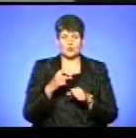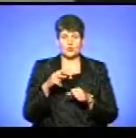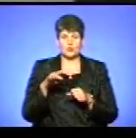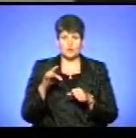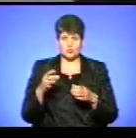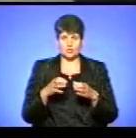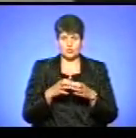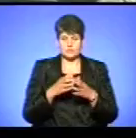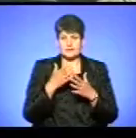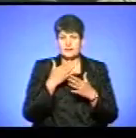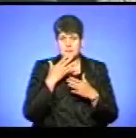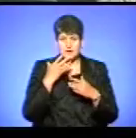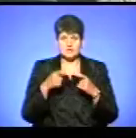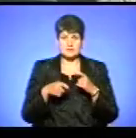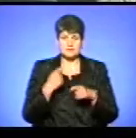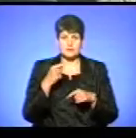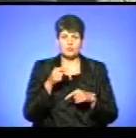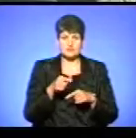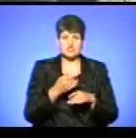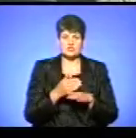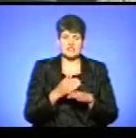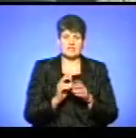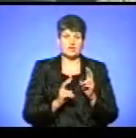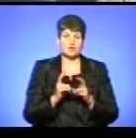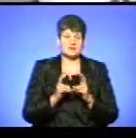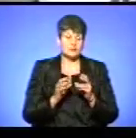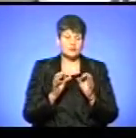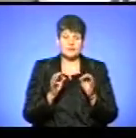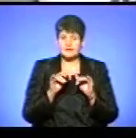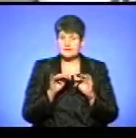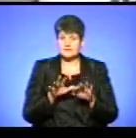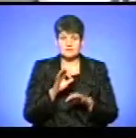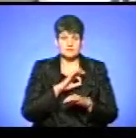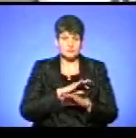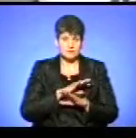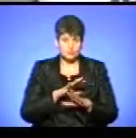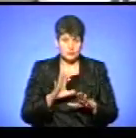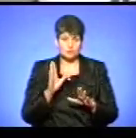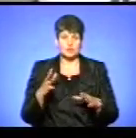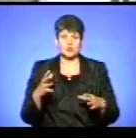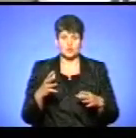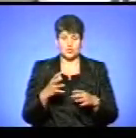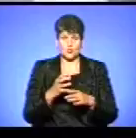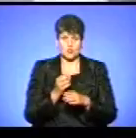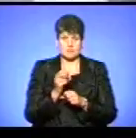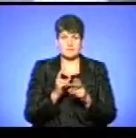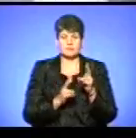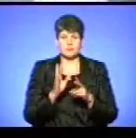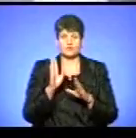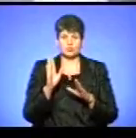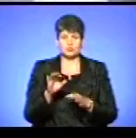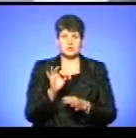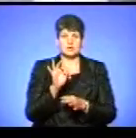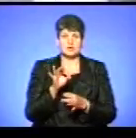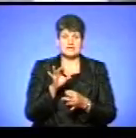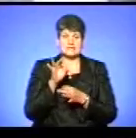збитків хоча б по цій частині виробництва. Якщо ніяких заходів не буде вжито, буде скорочення, підприємство буде